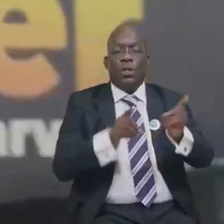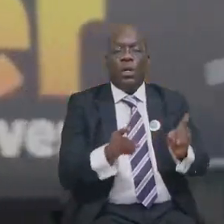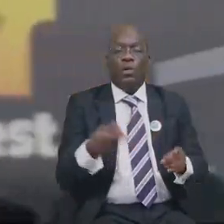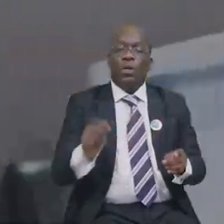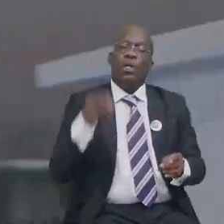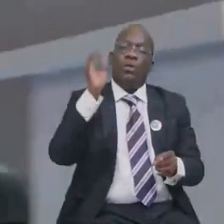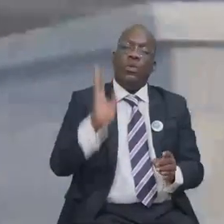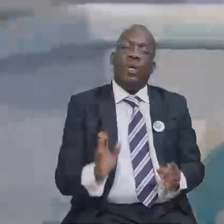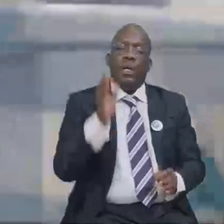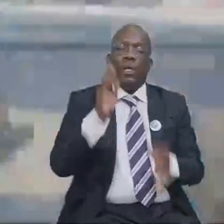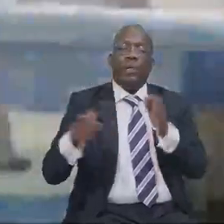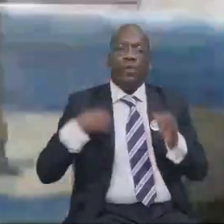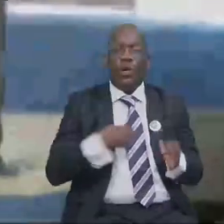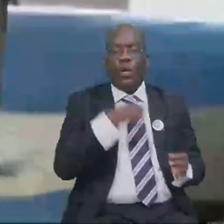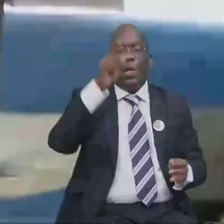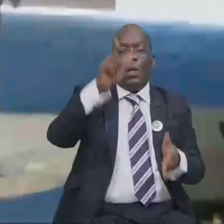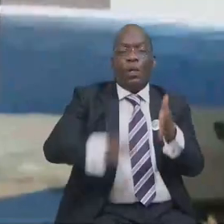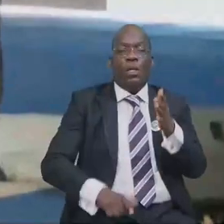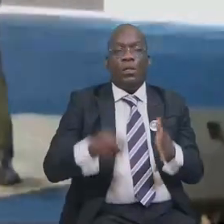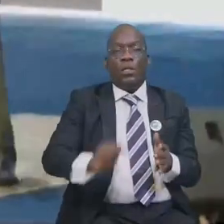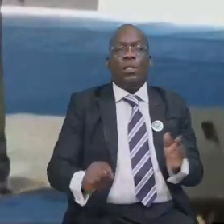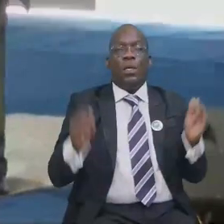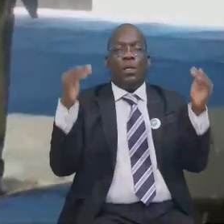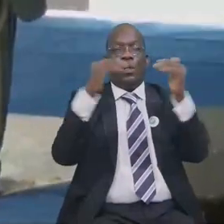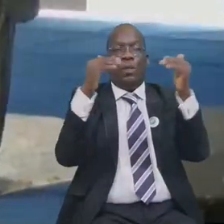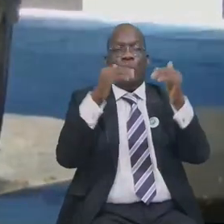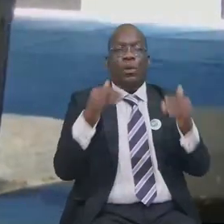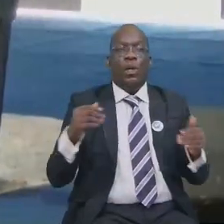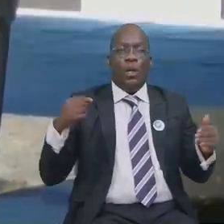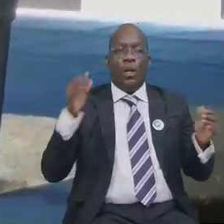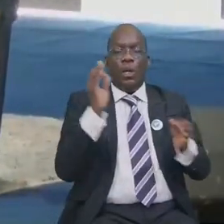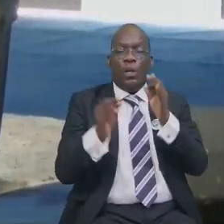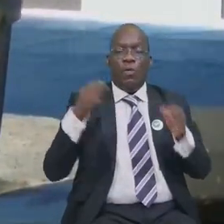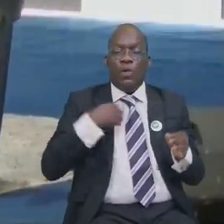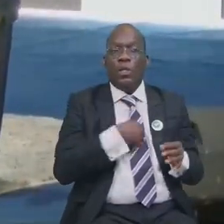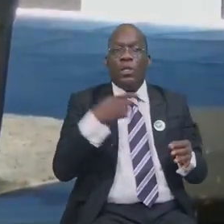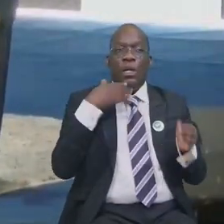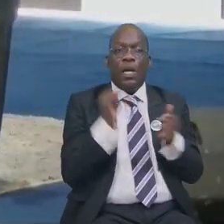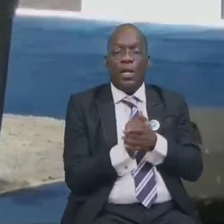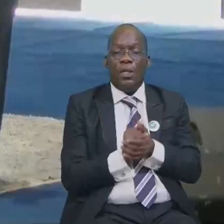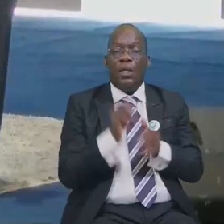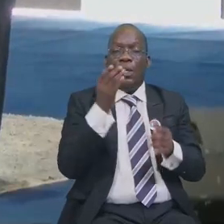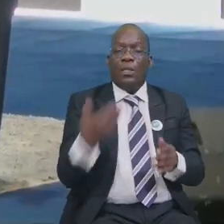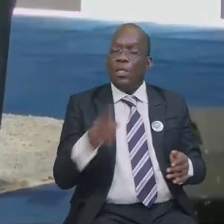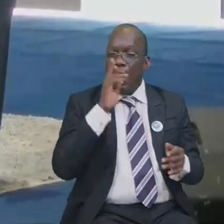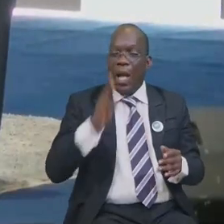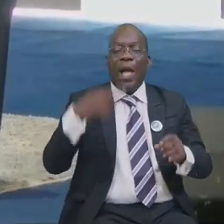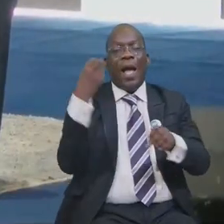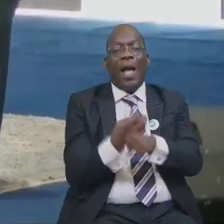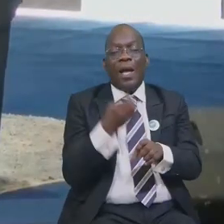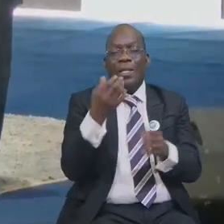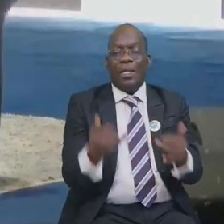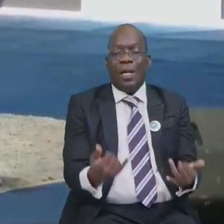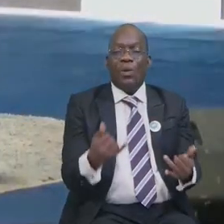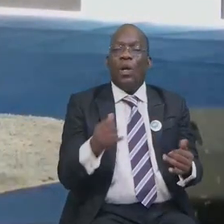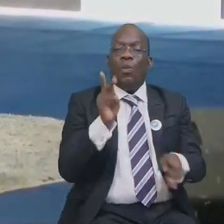Si nous diminuons le standard, si nous disons « Oh, les choses sont dures maintenant, les gens sont pauvres maintenant, les gens sont confus